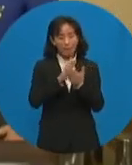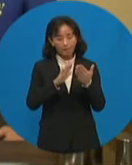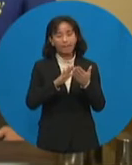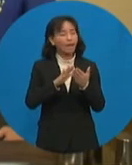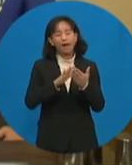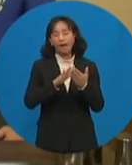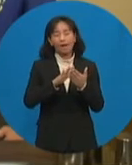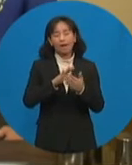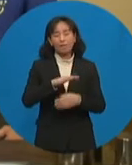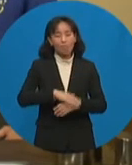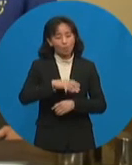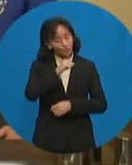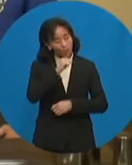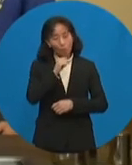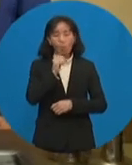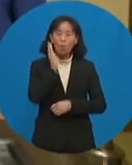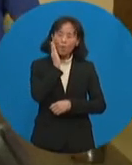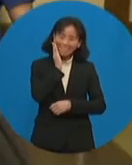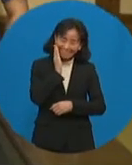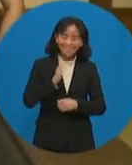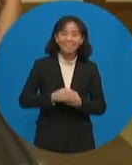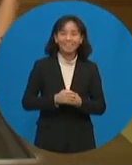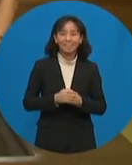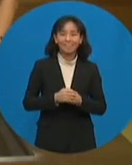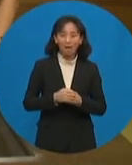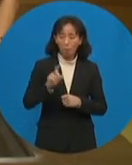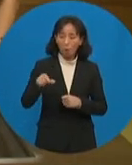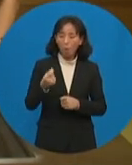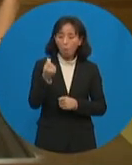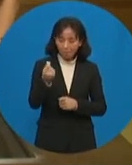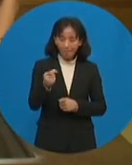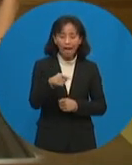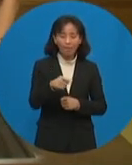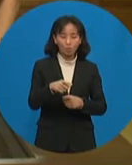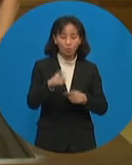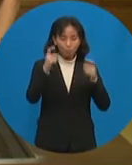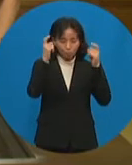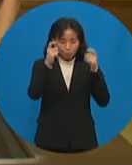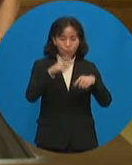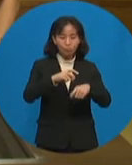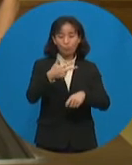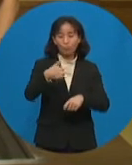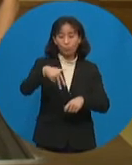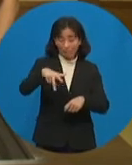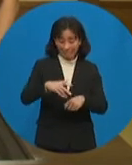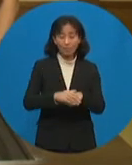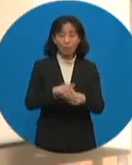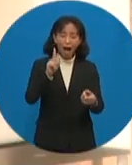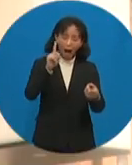う間違いないですね、 はい、 もう牛すじホルモンはもんじゃにぴったり絶妙に合います。とっても美味しいです。